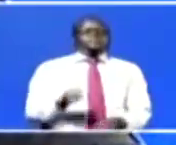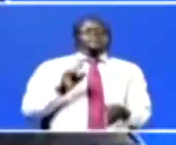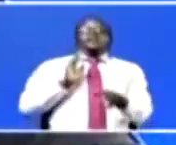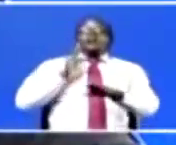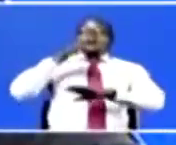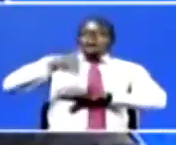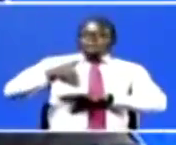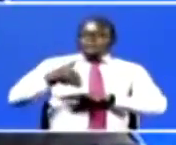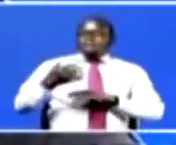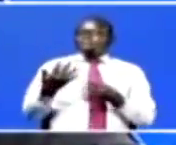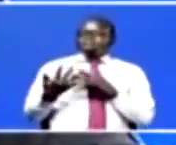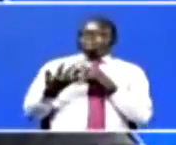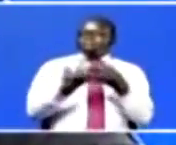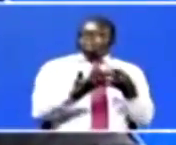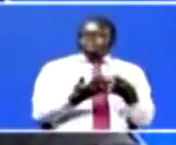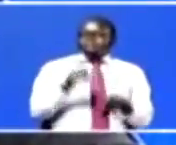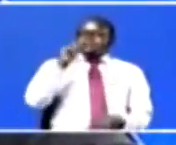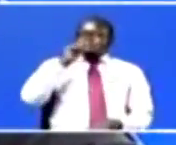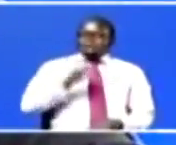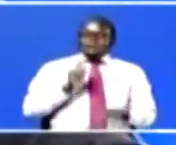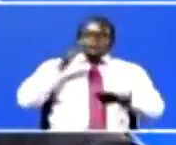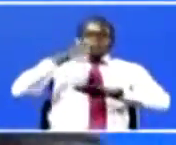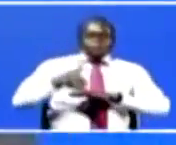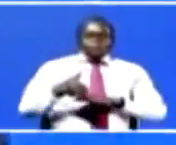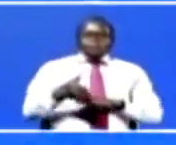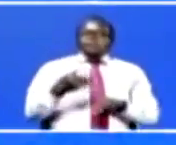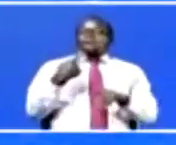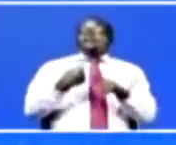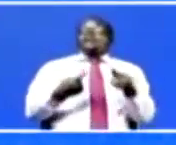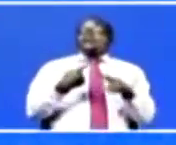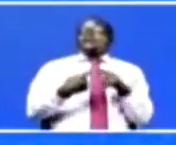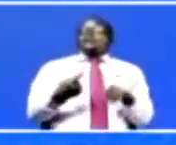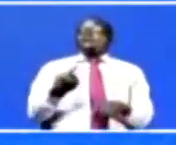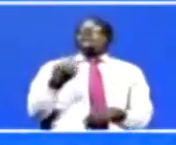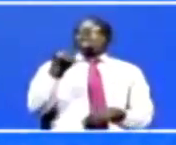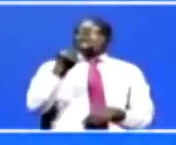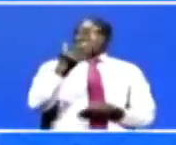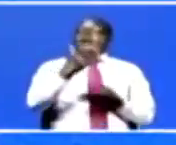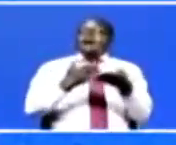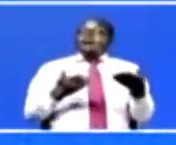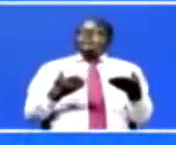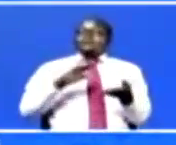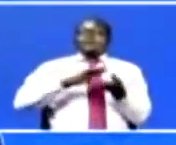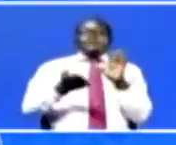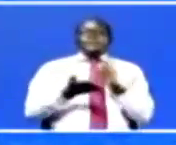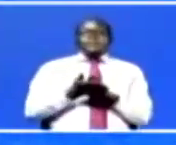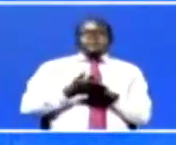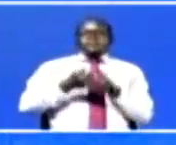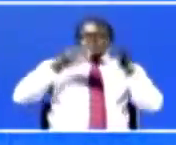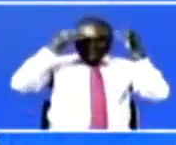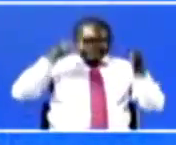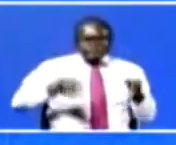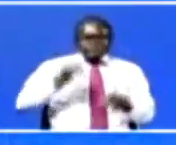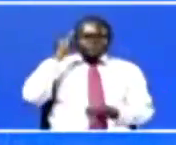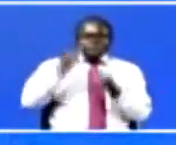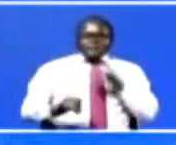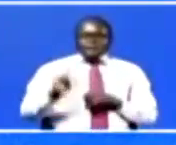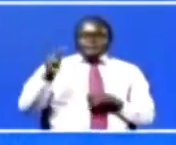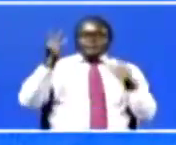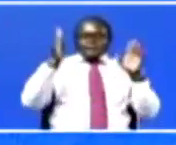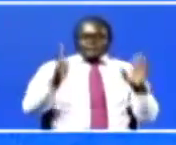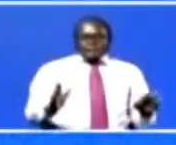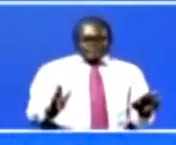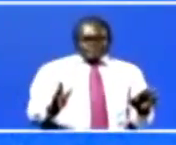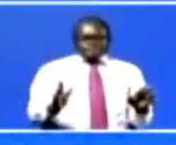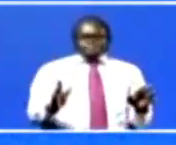ya kuwa rumande nchini Tanzania kwa zaidi ya miaka mitano unusu hivi bila kufunguliwa mashtaka, hatimaye Mkenya Don